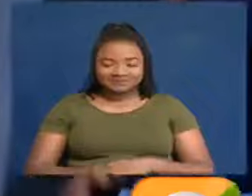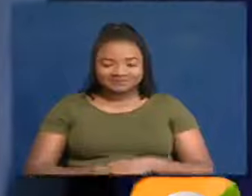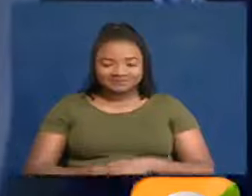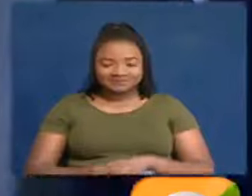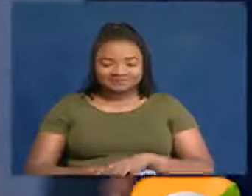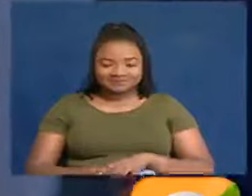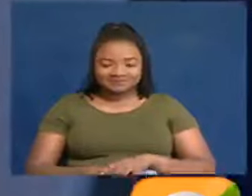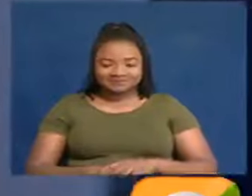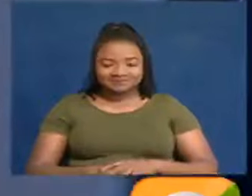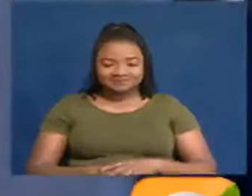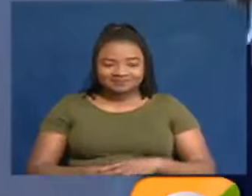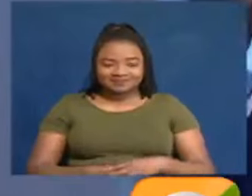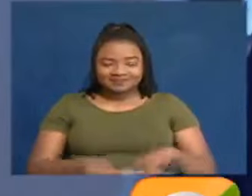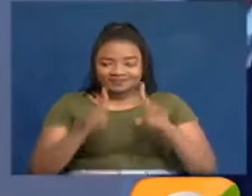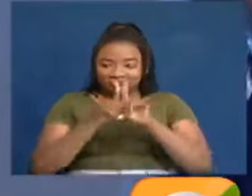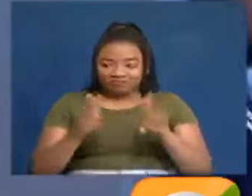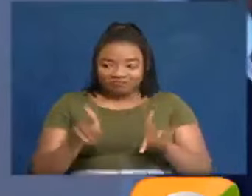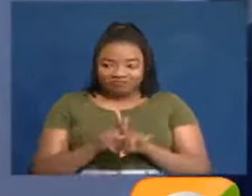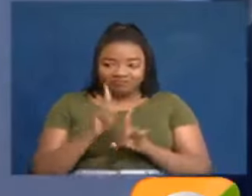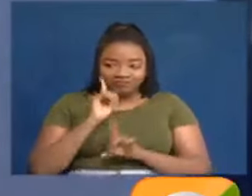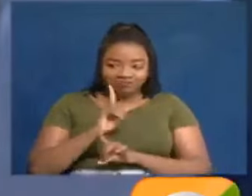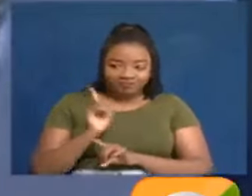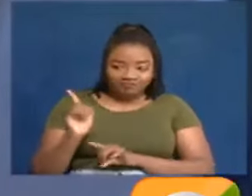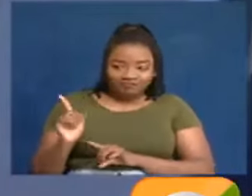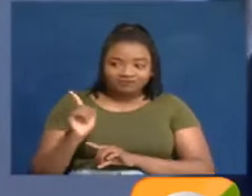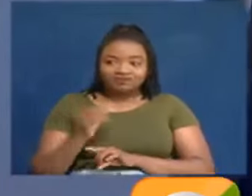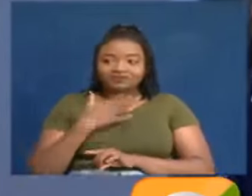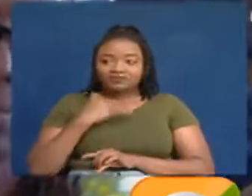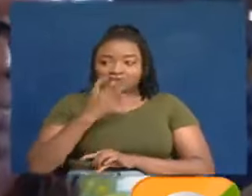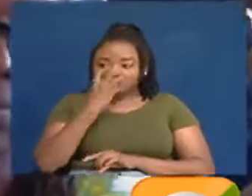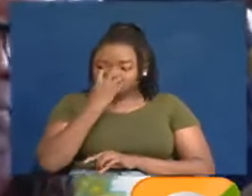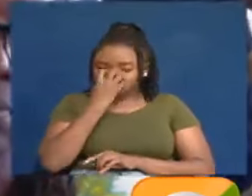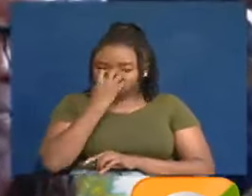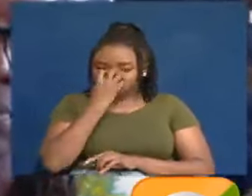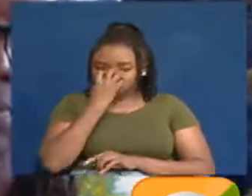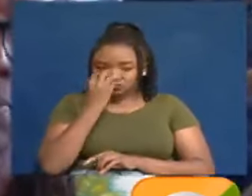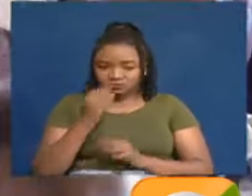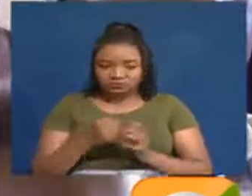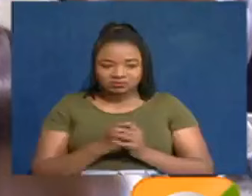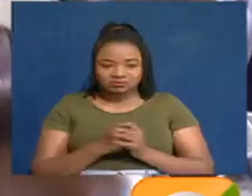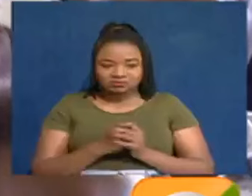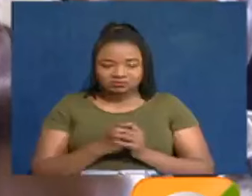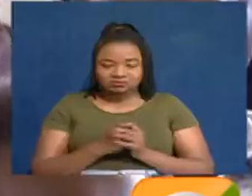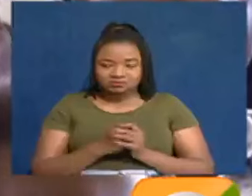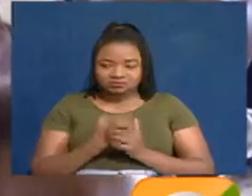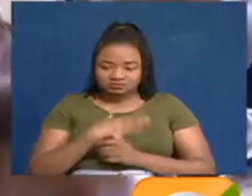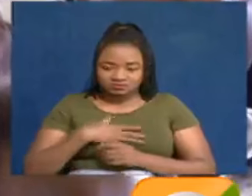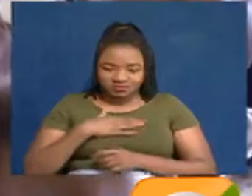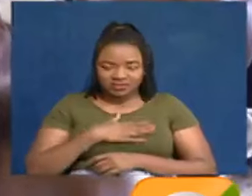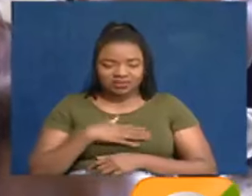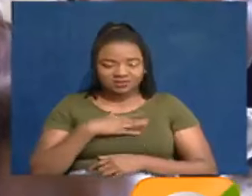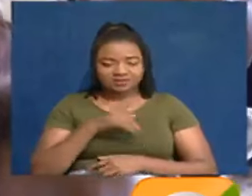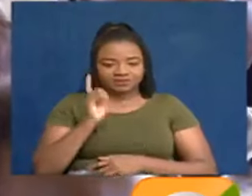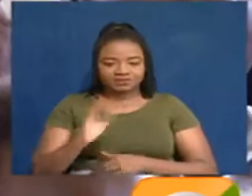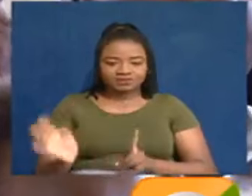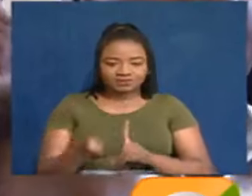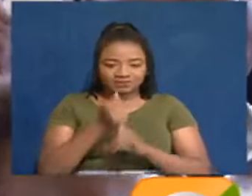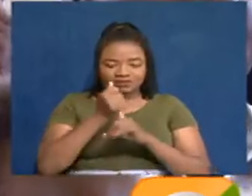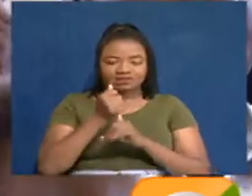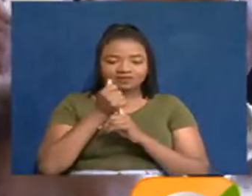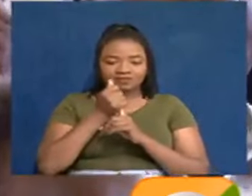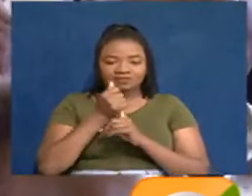Bunge hao wa ODM pia walitumia fursa hiyo kumtaka Rais Ruto kuendeleza kampeni za Raila Odinga katika kuwania kiti cha